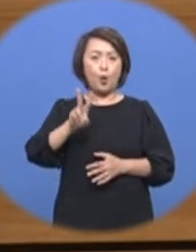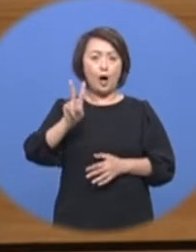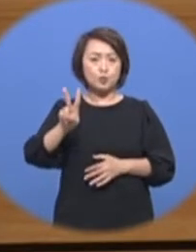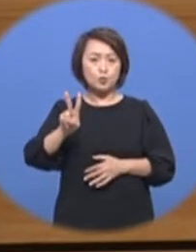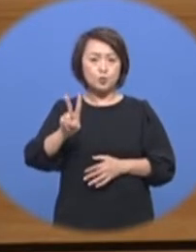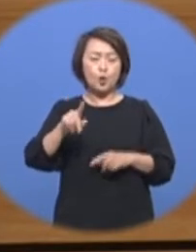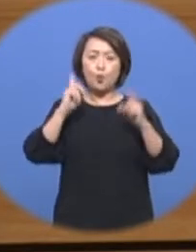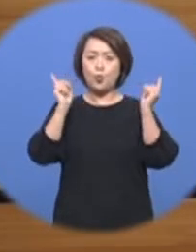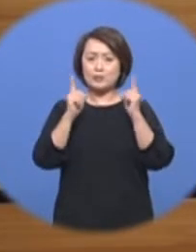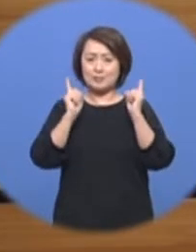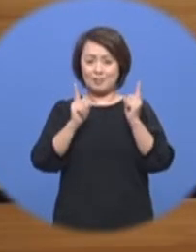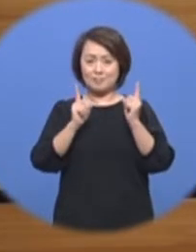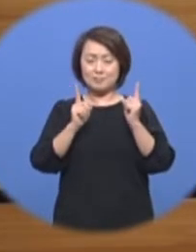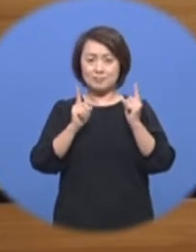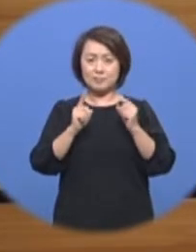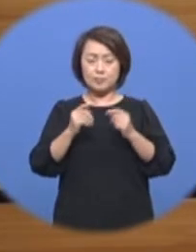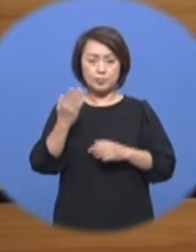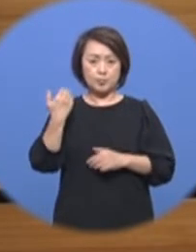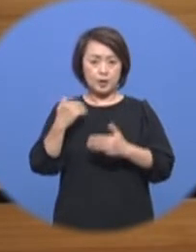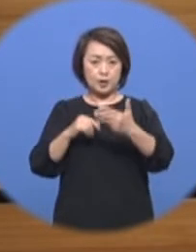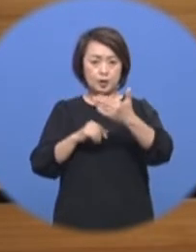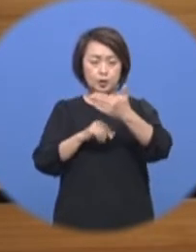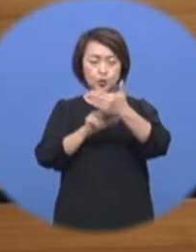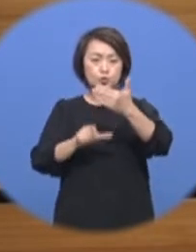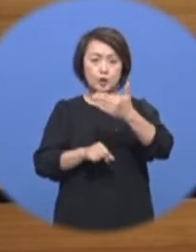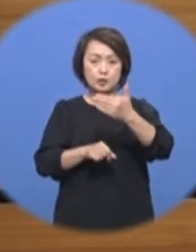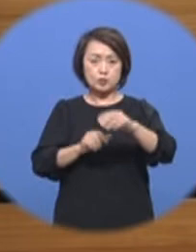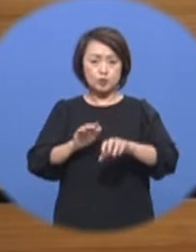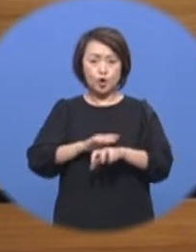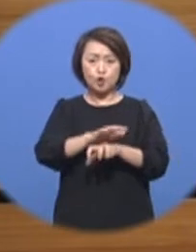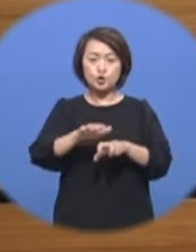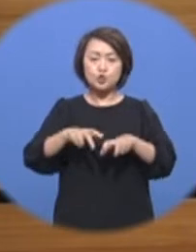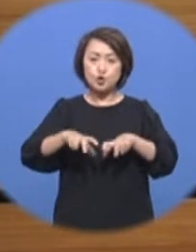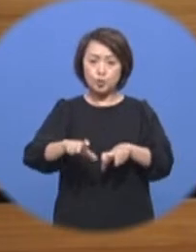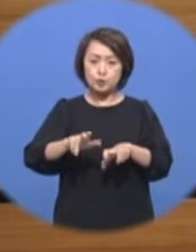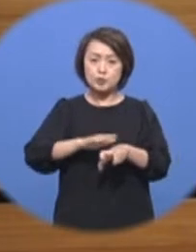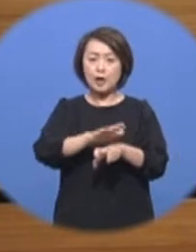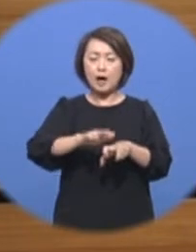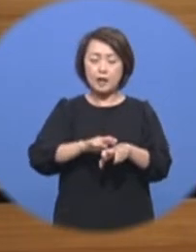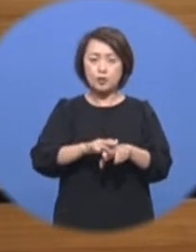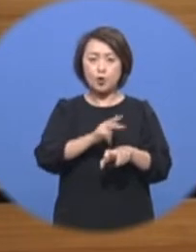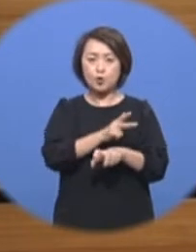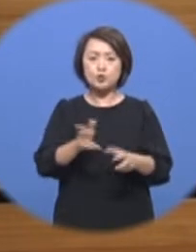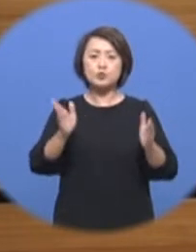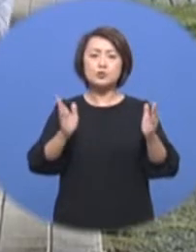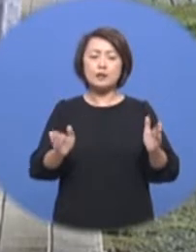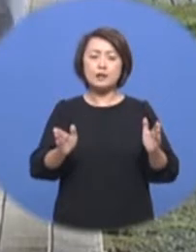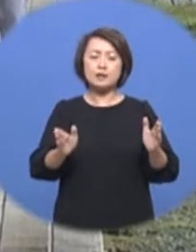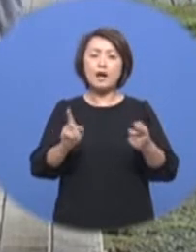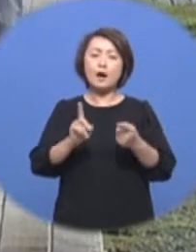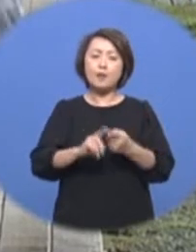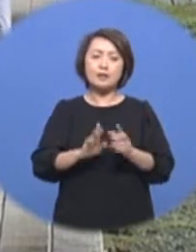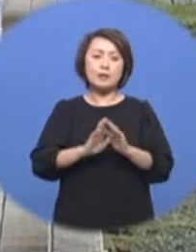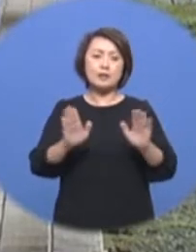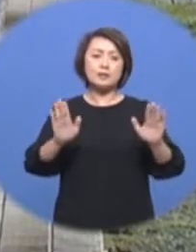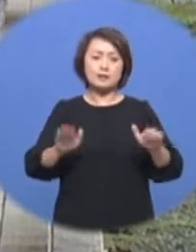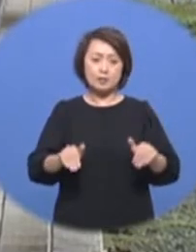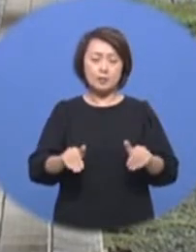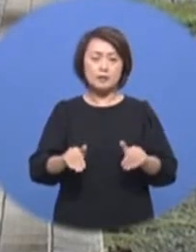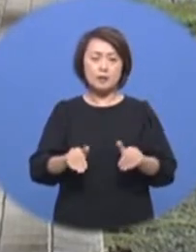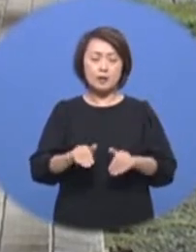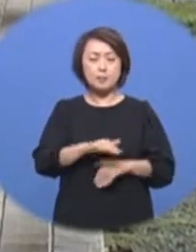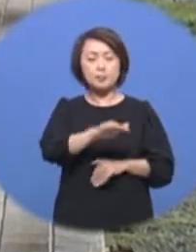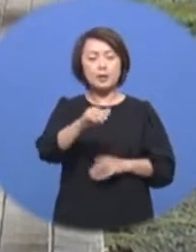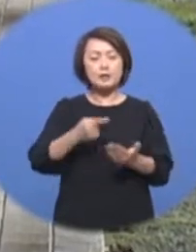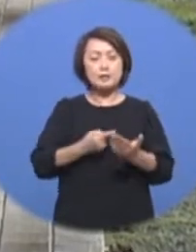。9月の動物愛護週間に合わせて開催しました。参加された皆さん